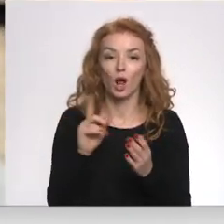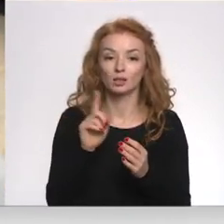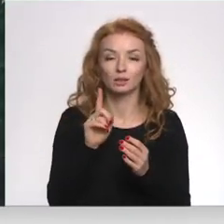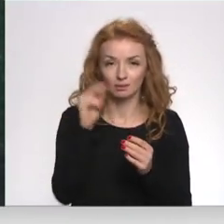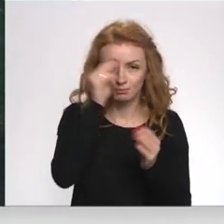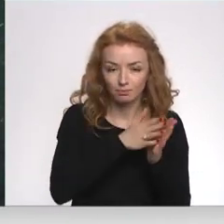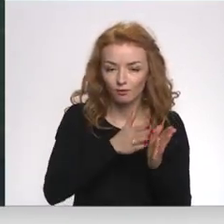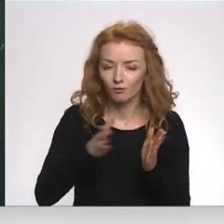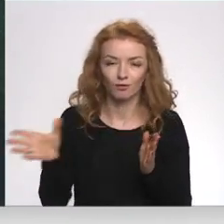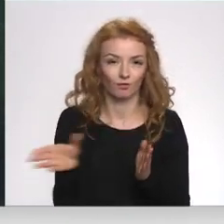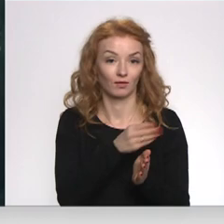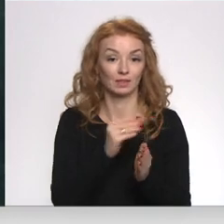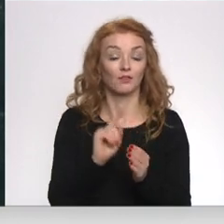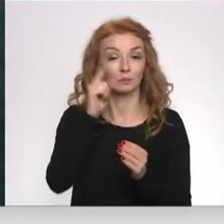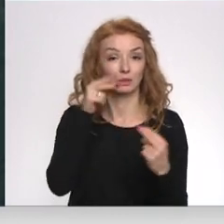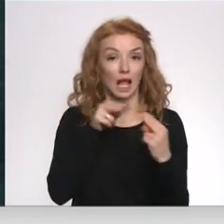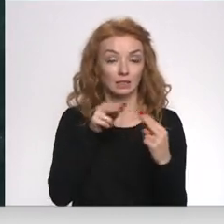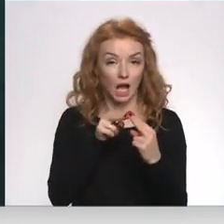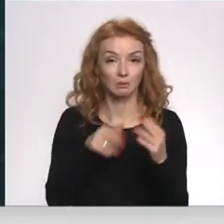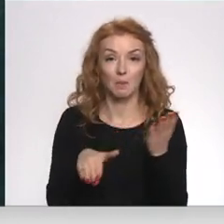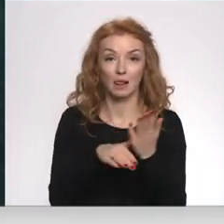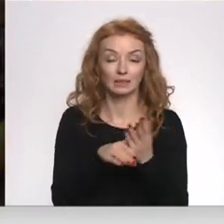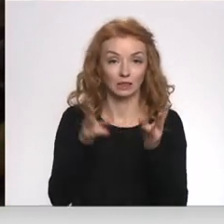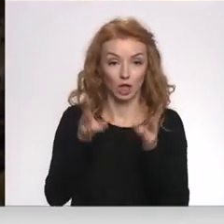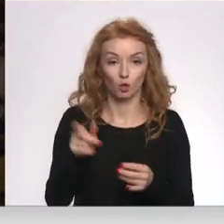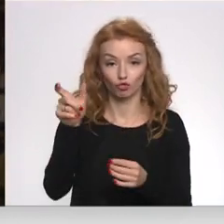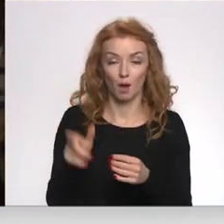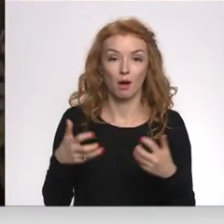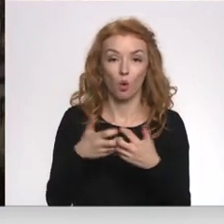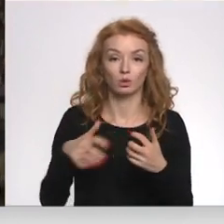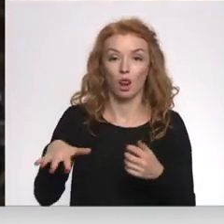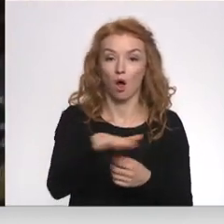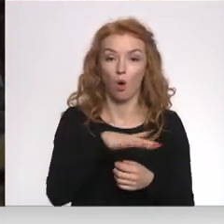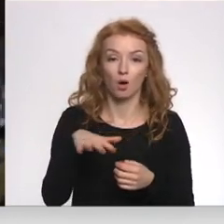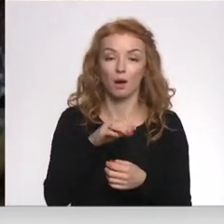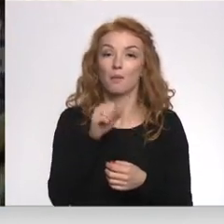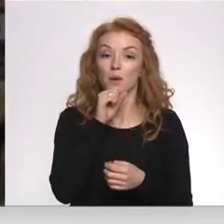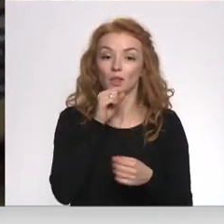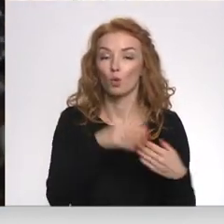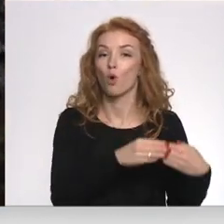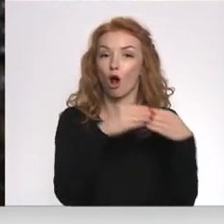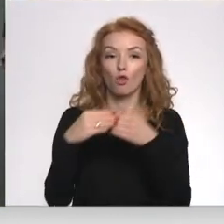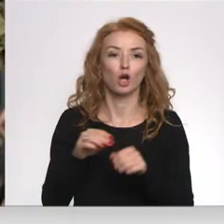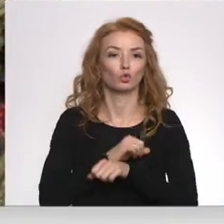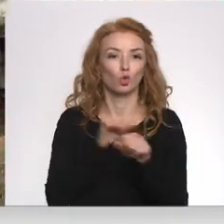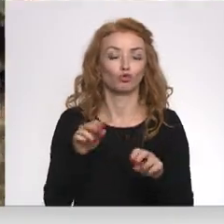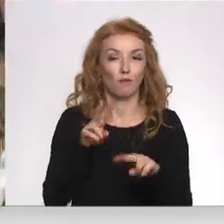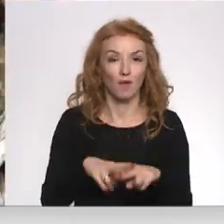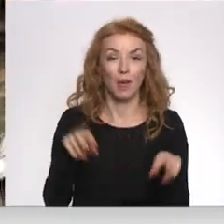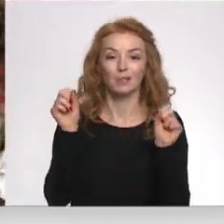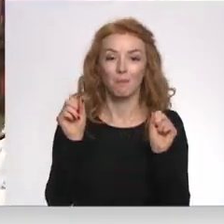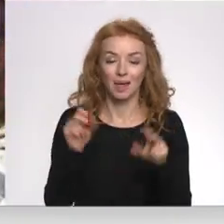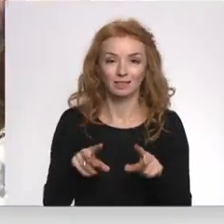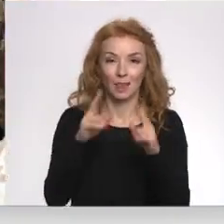viss cikls. Vispirms saskarsme un palīdzība cietušiem tieši kaujas laukā, pēc tam viņa nogādāšana drošākā vietā,